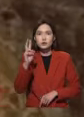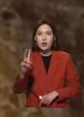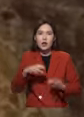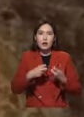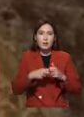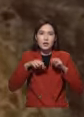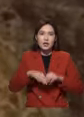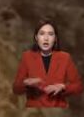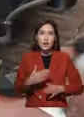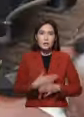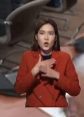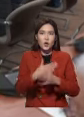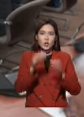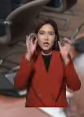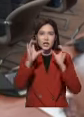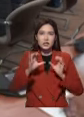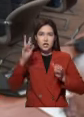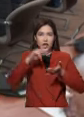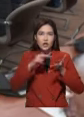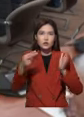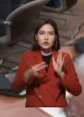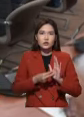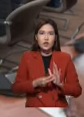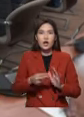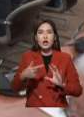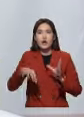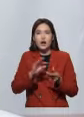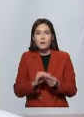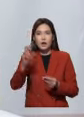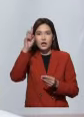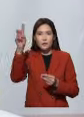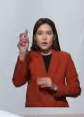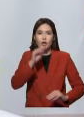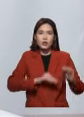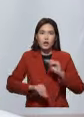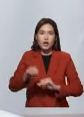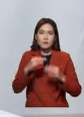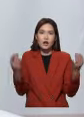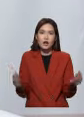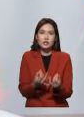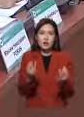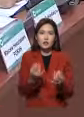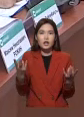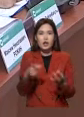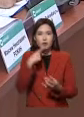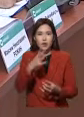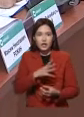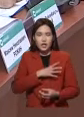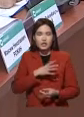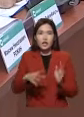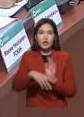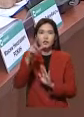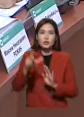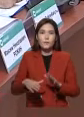мәселенің шешілуіне көмектесетін заң жобасын халықпен және мүдделі мемлекеттік құрылымдармен талқылау керегін айтты. Фракция